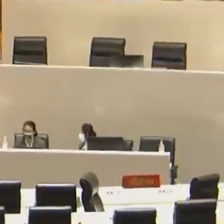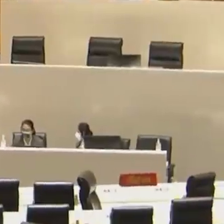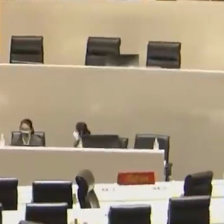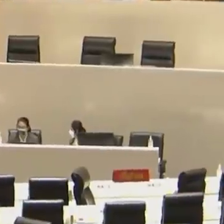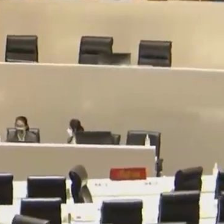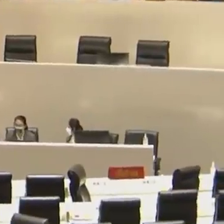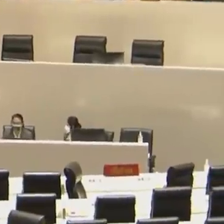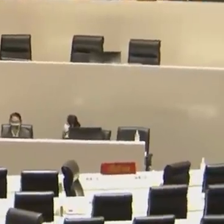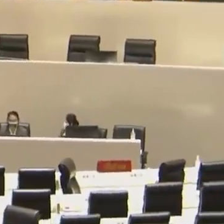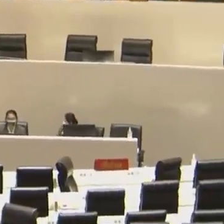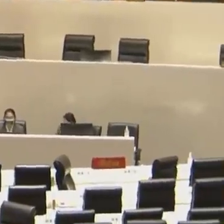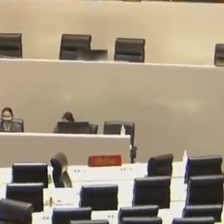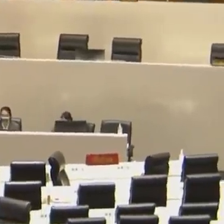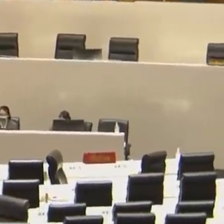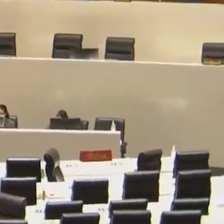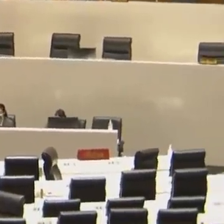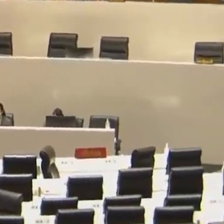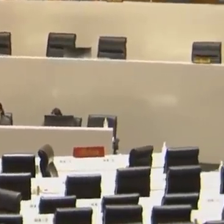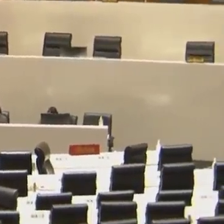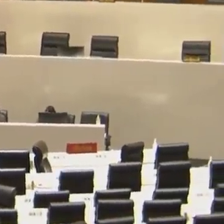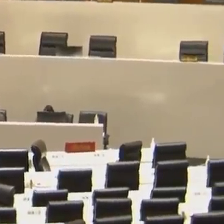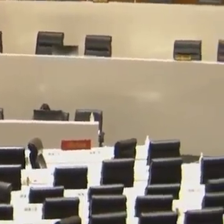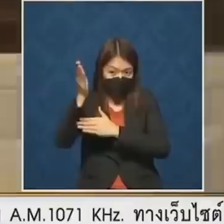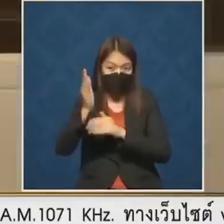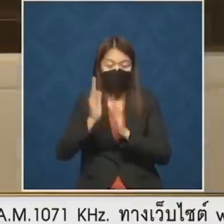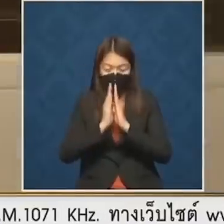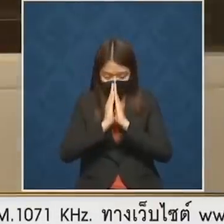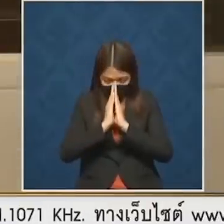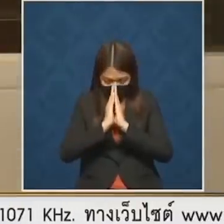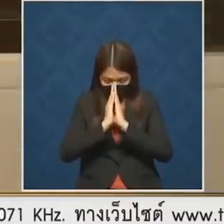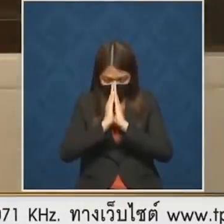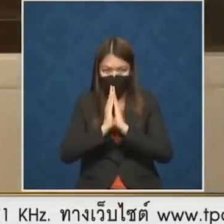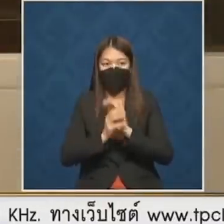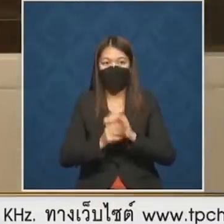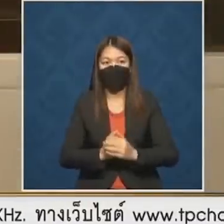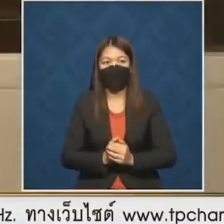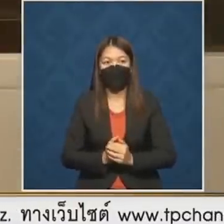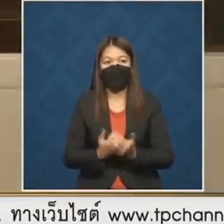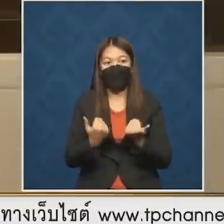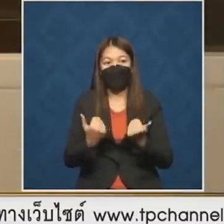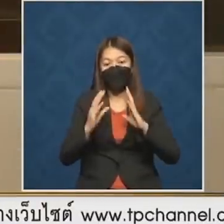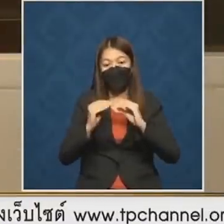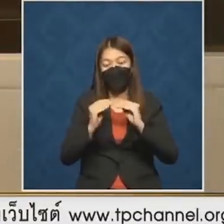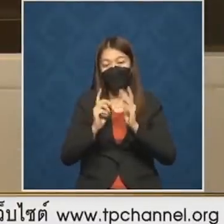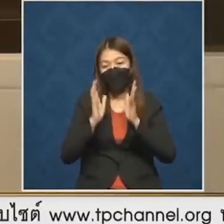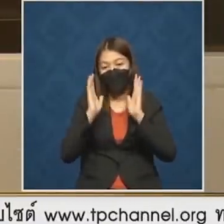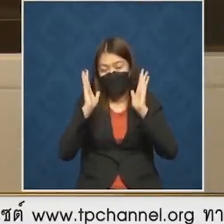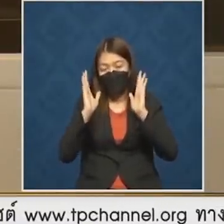ที่ชื่นชอบการอภิปรายในสภาก็ติดตามดูต่อกันได้ในวันนี้นะฮะ